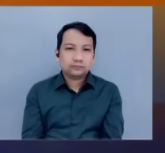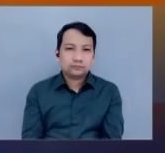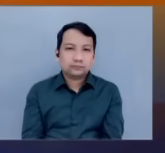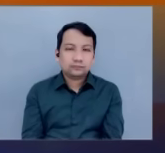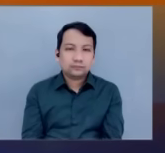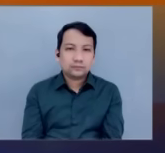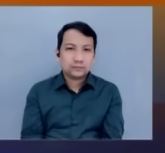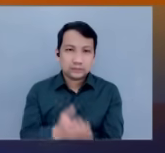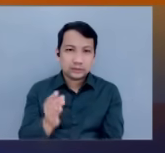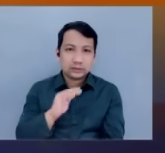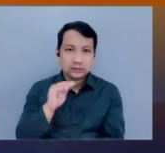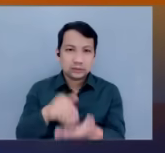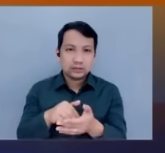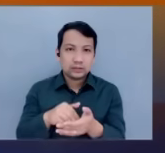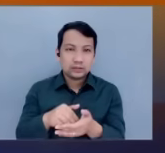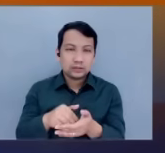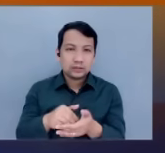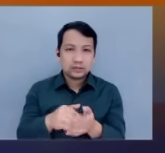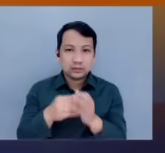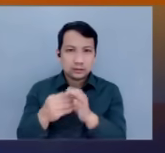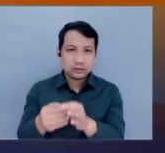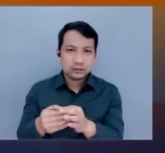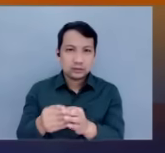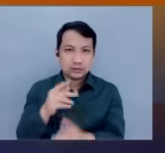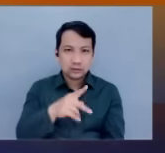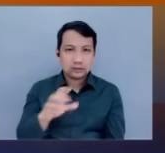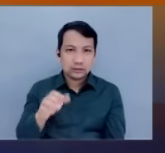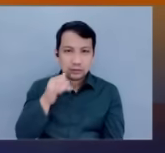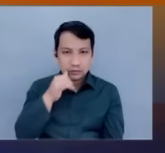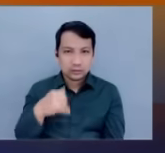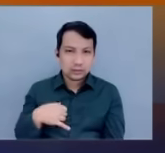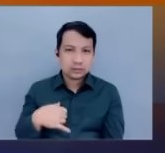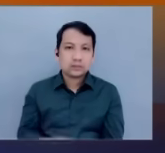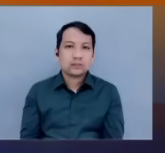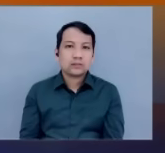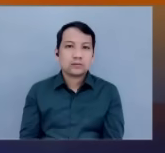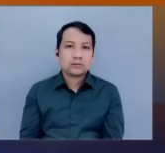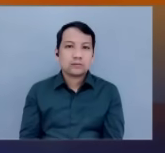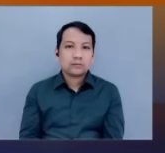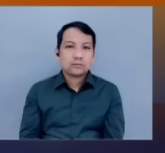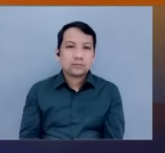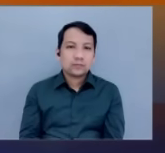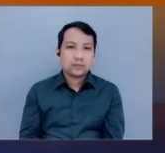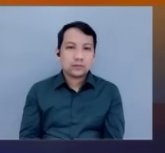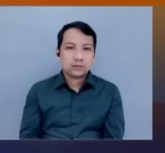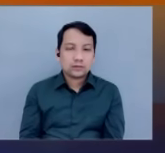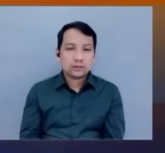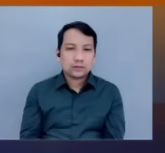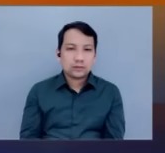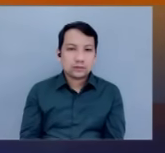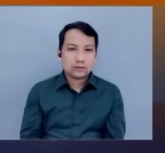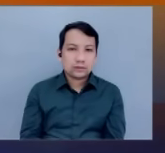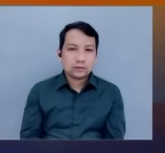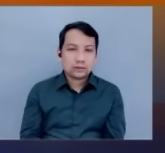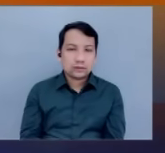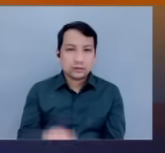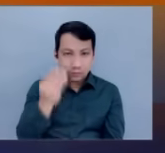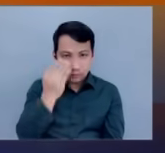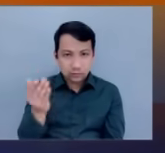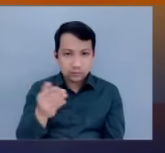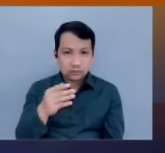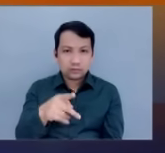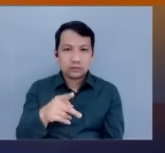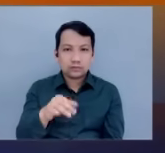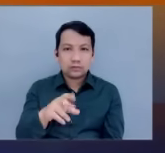Central Mail Exchange Field Post sa Pasay kahapon. Nag-claim ang suspect na kinilalang si Muhammad Bagatao ng parcel na naglalaman